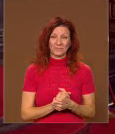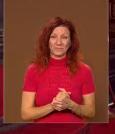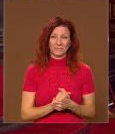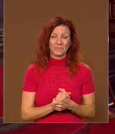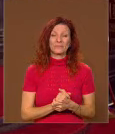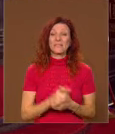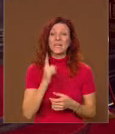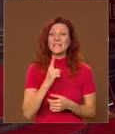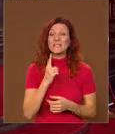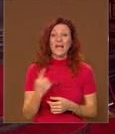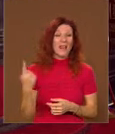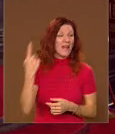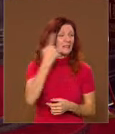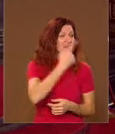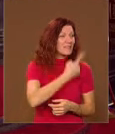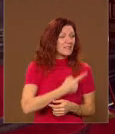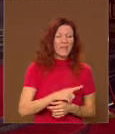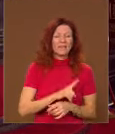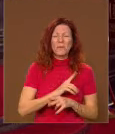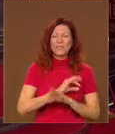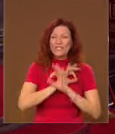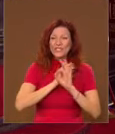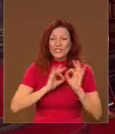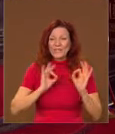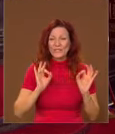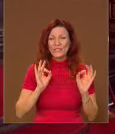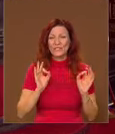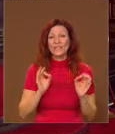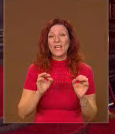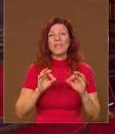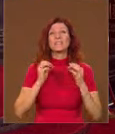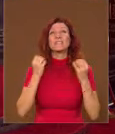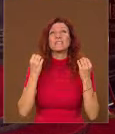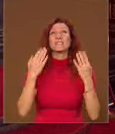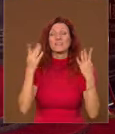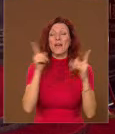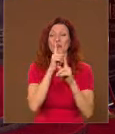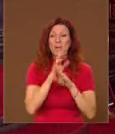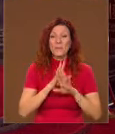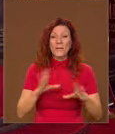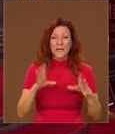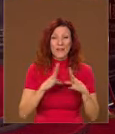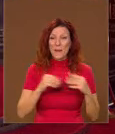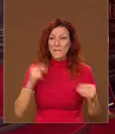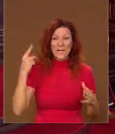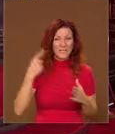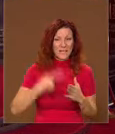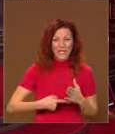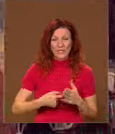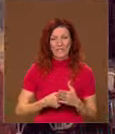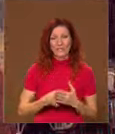помилуй. Целият ден да бъде съвършен, свят, мирен и безгрешен, от Господа да просим.